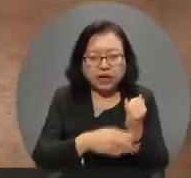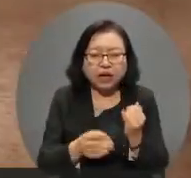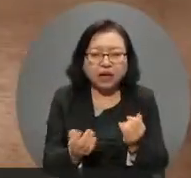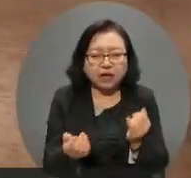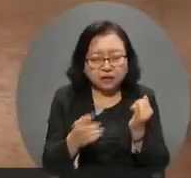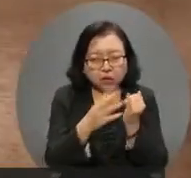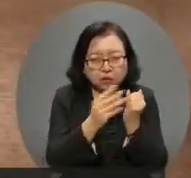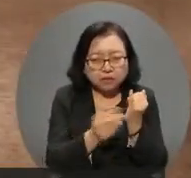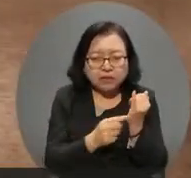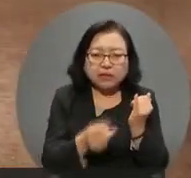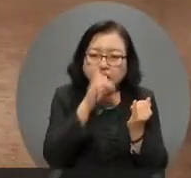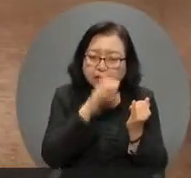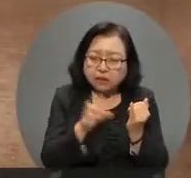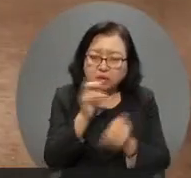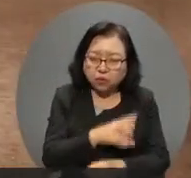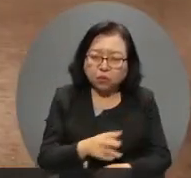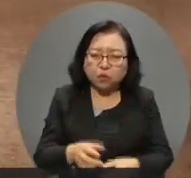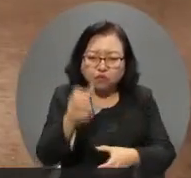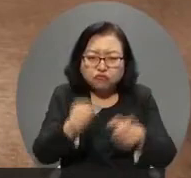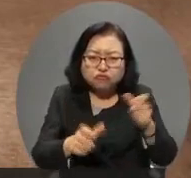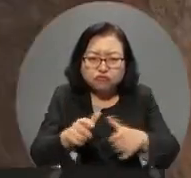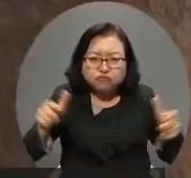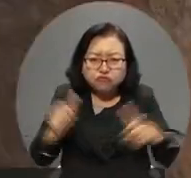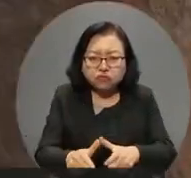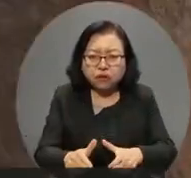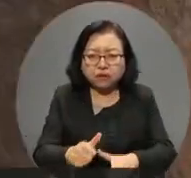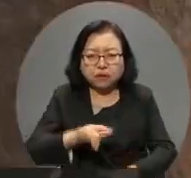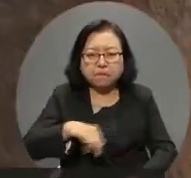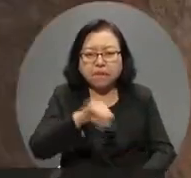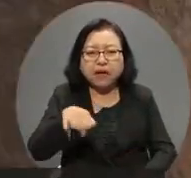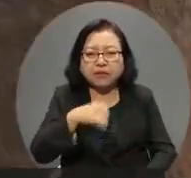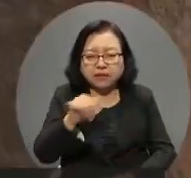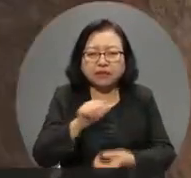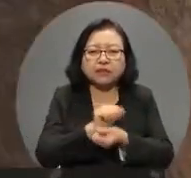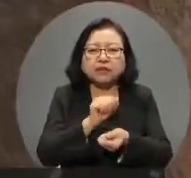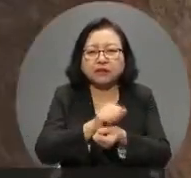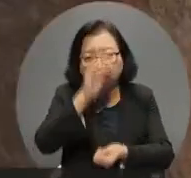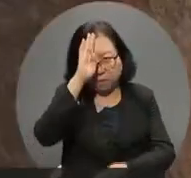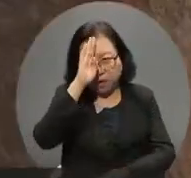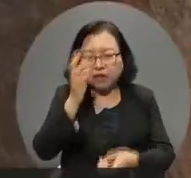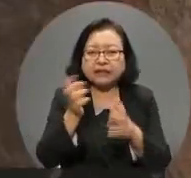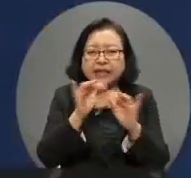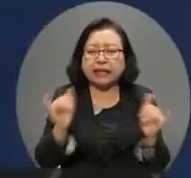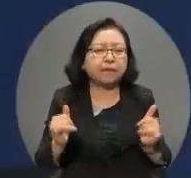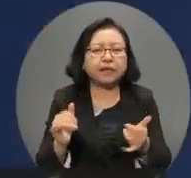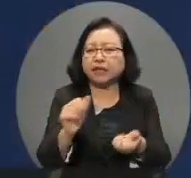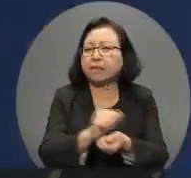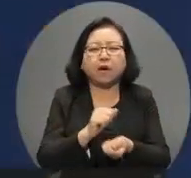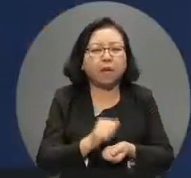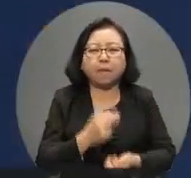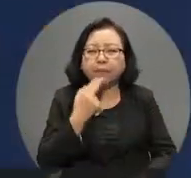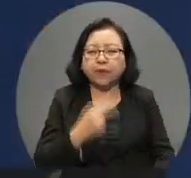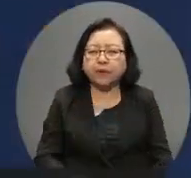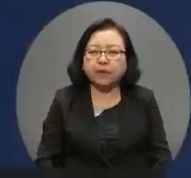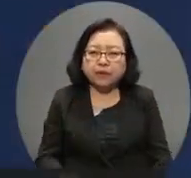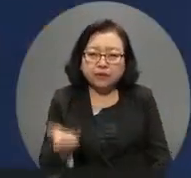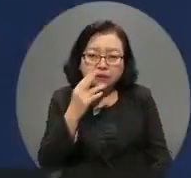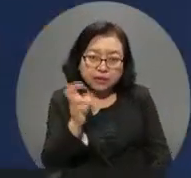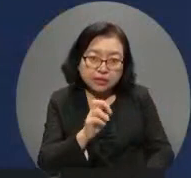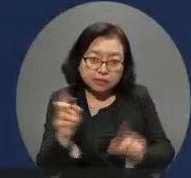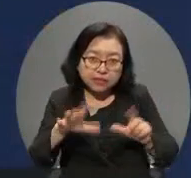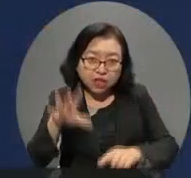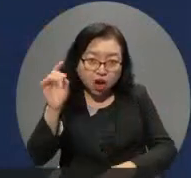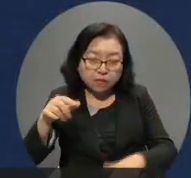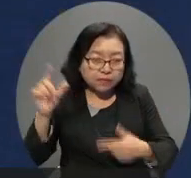생산량 저하 등을 유발하는 바이러스성 전염병으로 사람에겐 옮기지 않습니다. 지난 20일 서산을